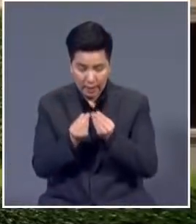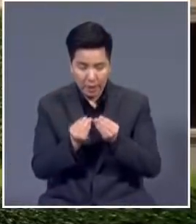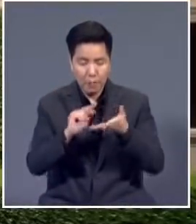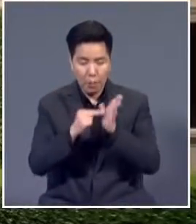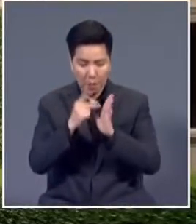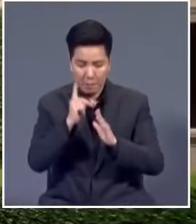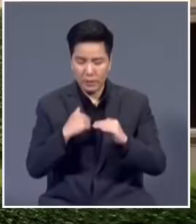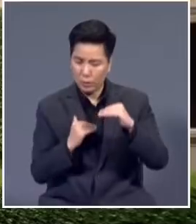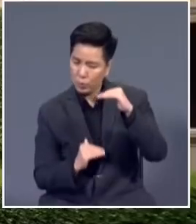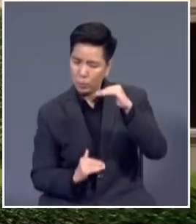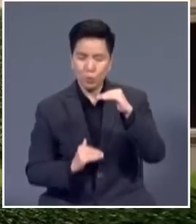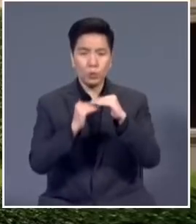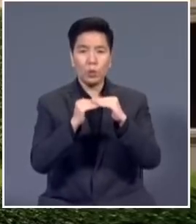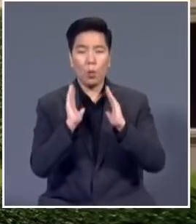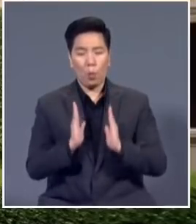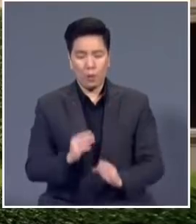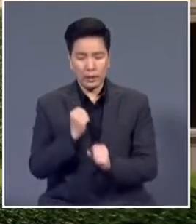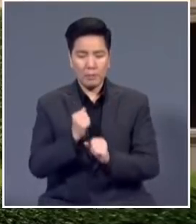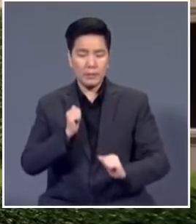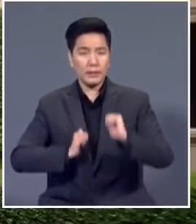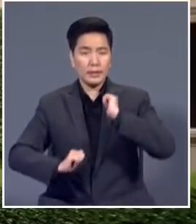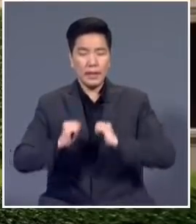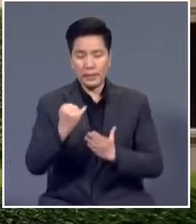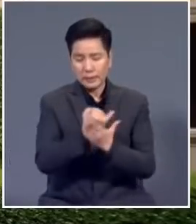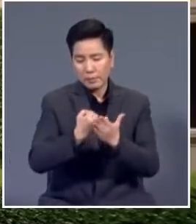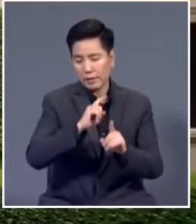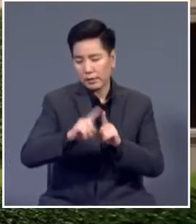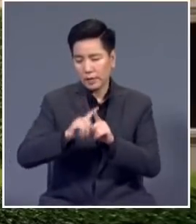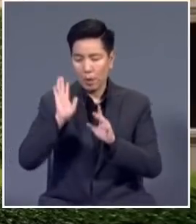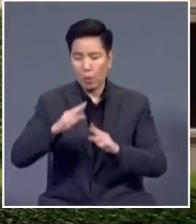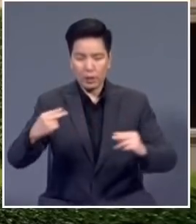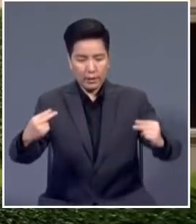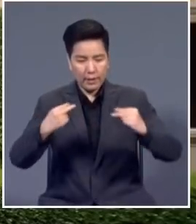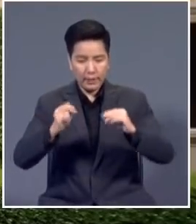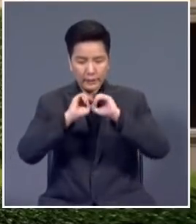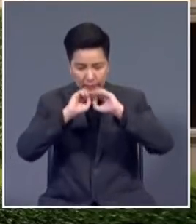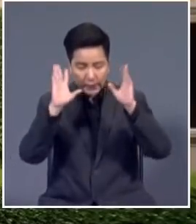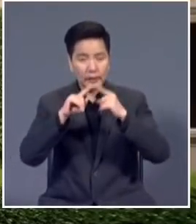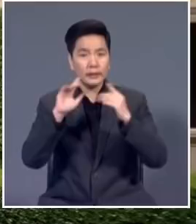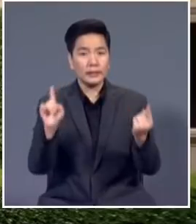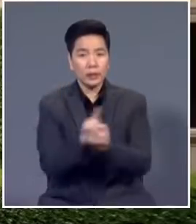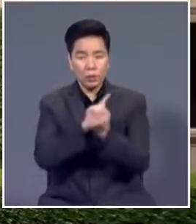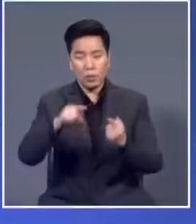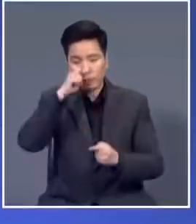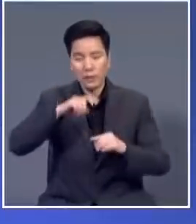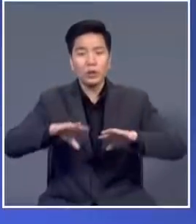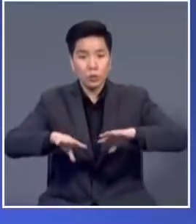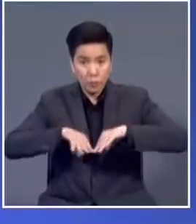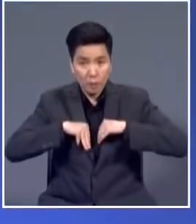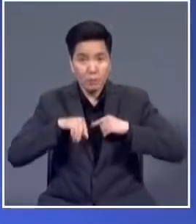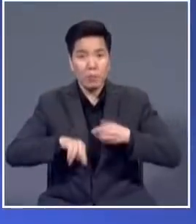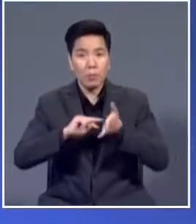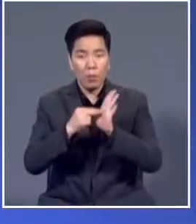างวัลสูงสุดในชีวิตสำหรับศิลปินที่มีคุณสมบัติและผลงานเป็นที่ประจักษ์ได้รับการยอมรับในสังคมไทยเพราะนอกจากจะเ